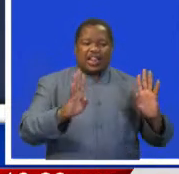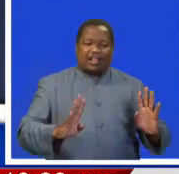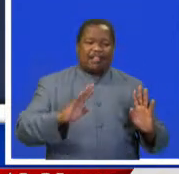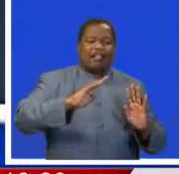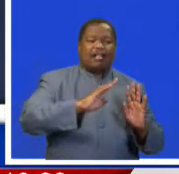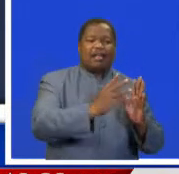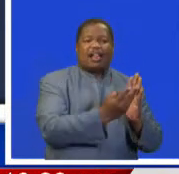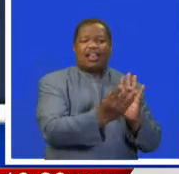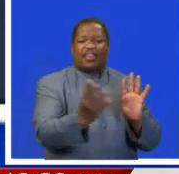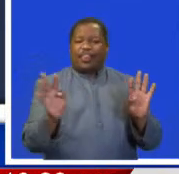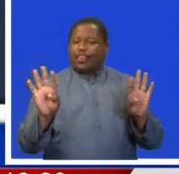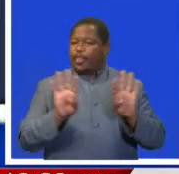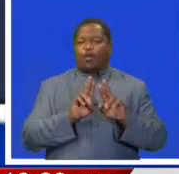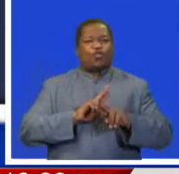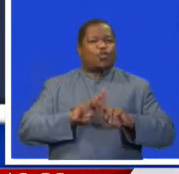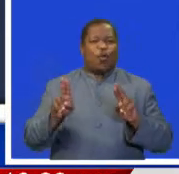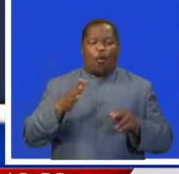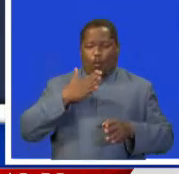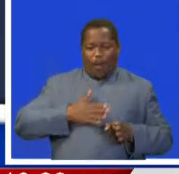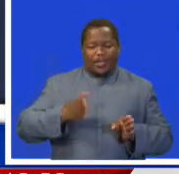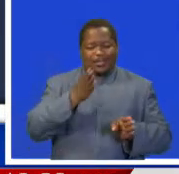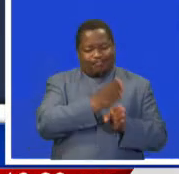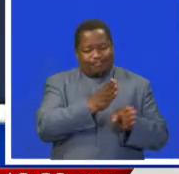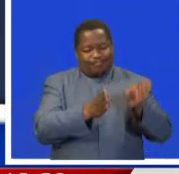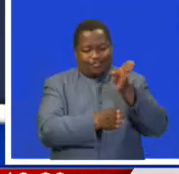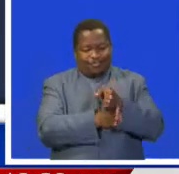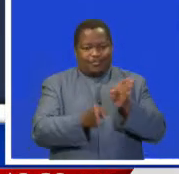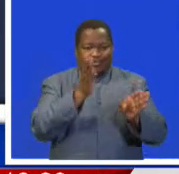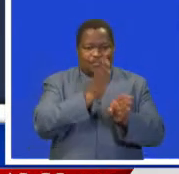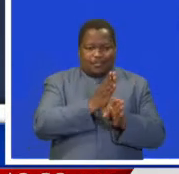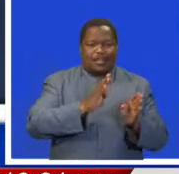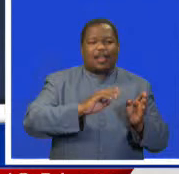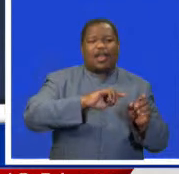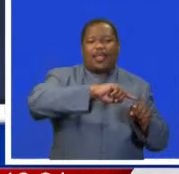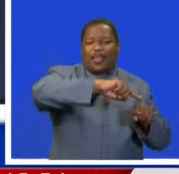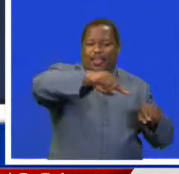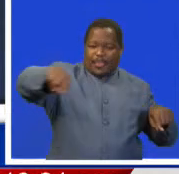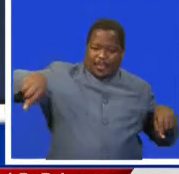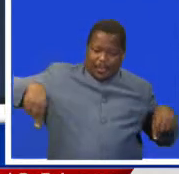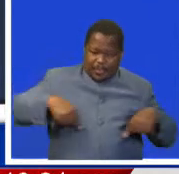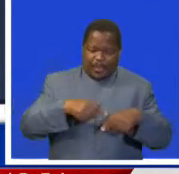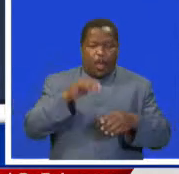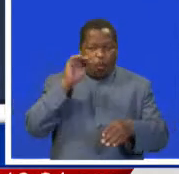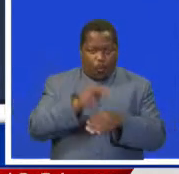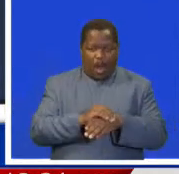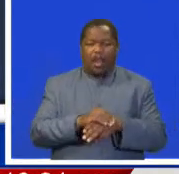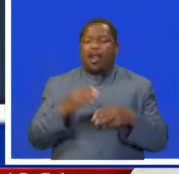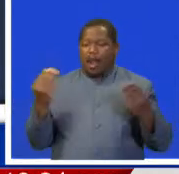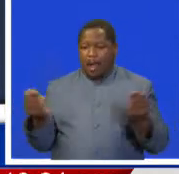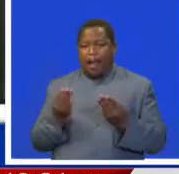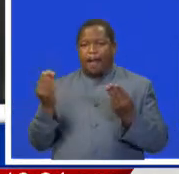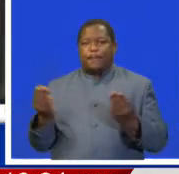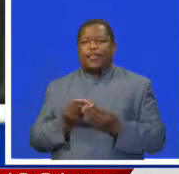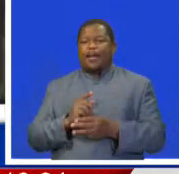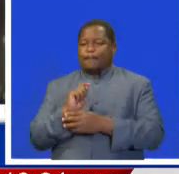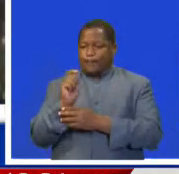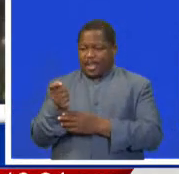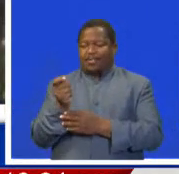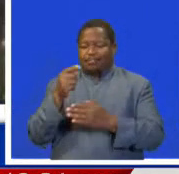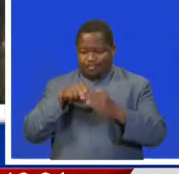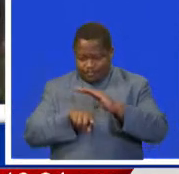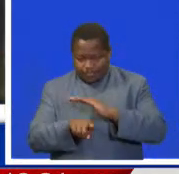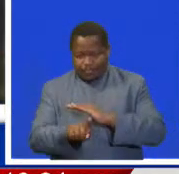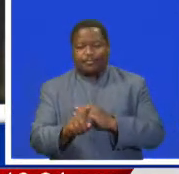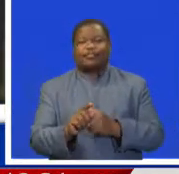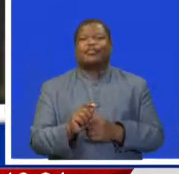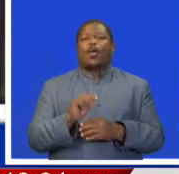nakunemidlalo bantu babhadare bonke emacembu ethu la sebenza stadium atawo khona ukuthi azuze ngalokufanele Imvuna